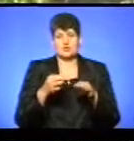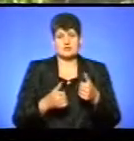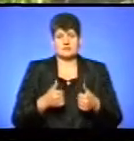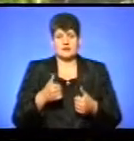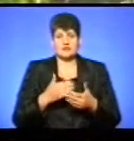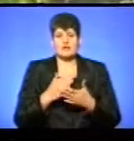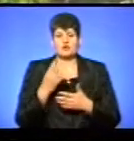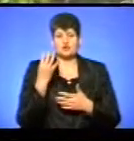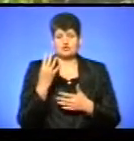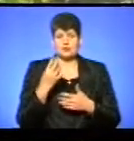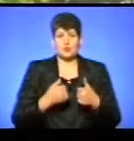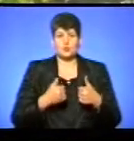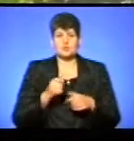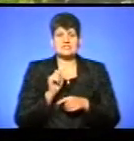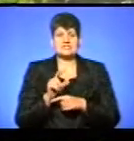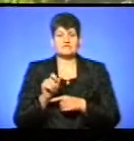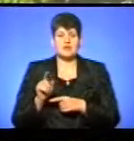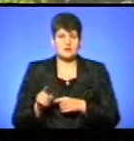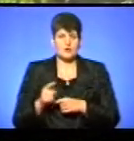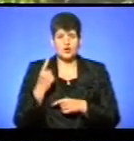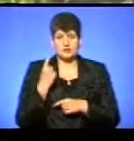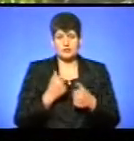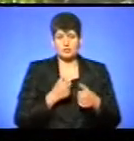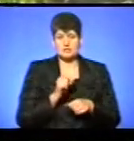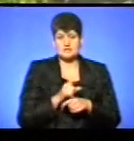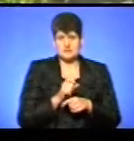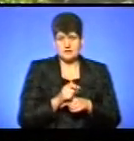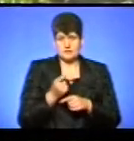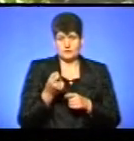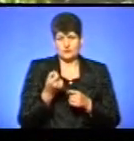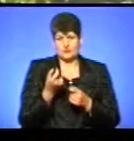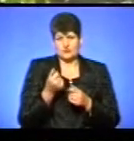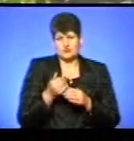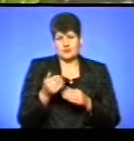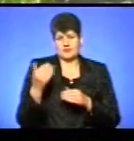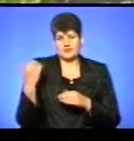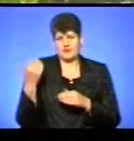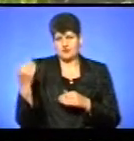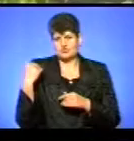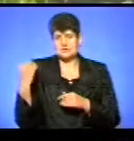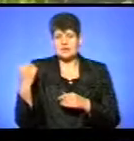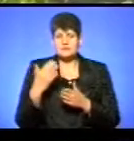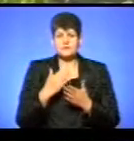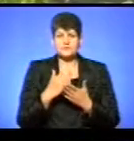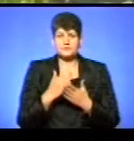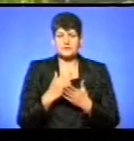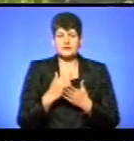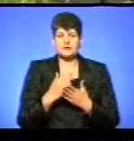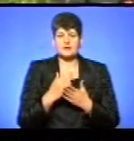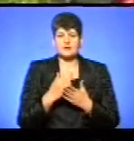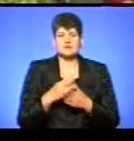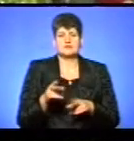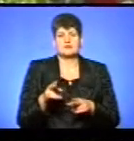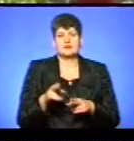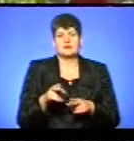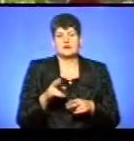змагань. Є 4 конкурсні завдання. Одне завдання конкурсне – ось тут трошечки далі за нами знаходиться так звана фатальна грушка